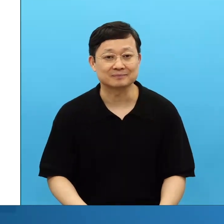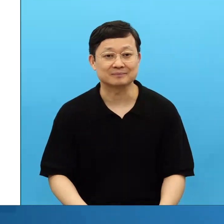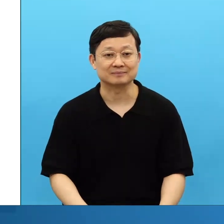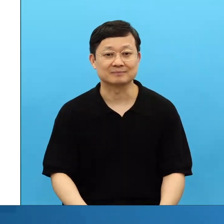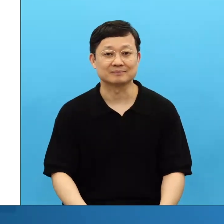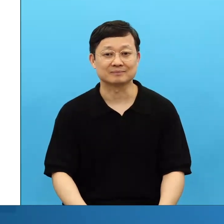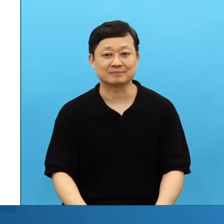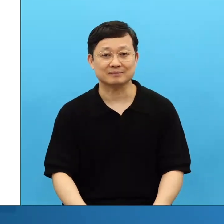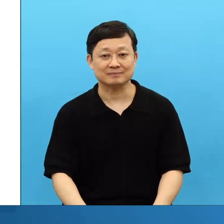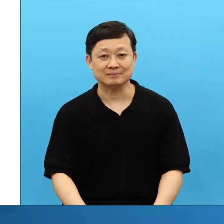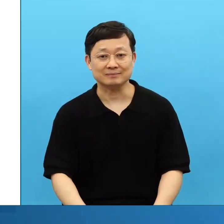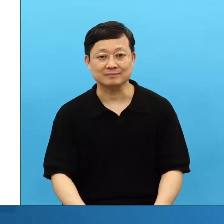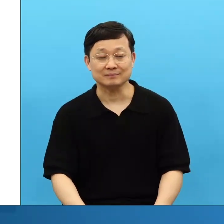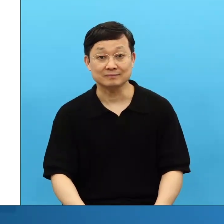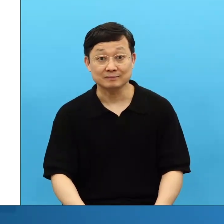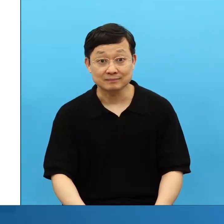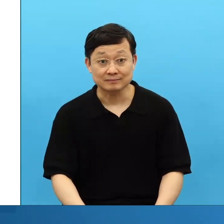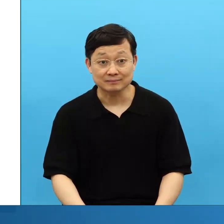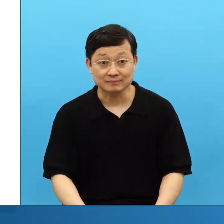영적 문제